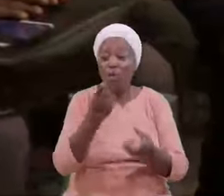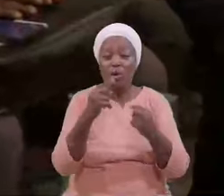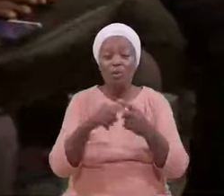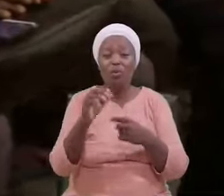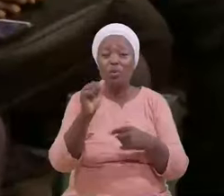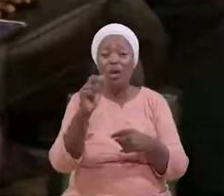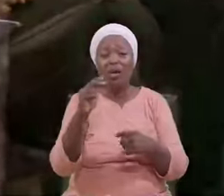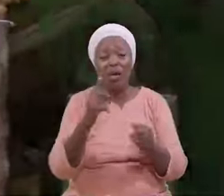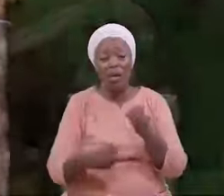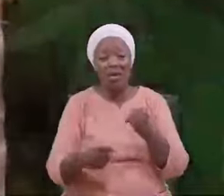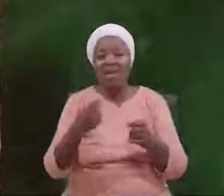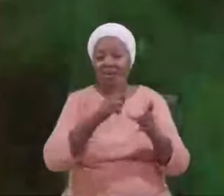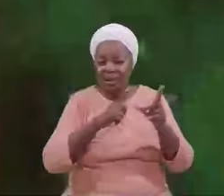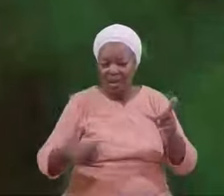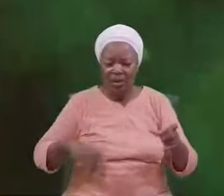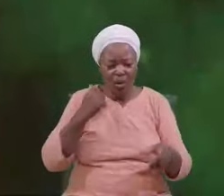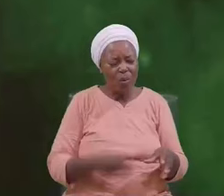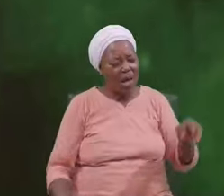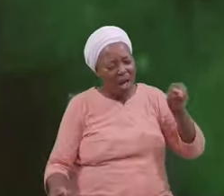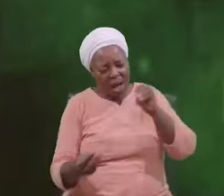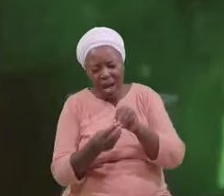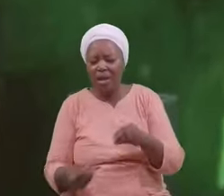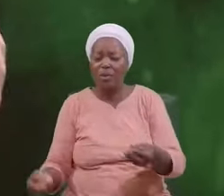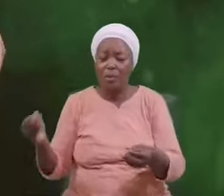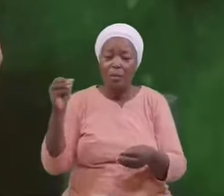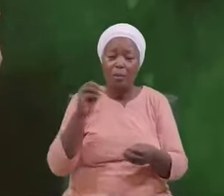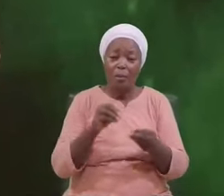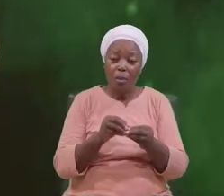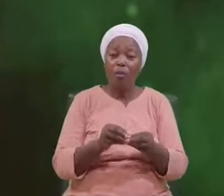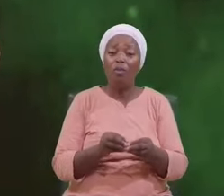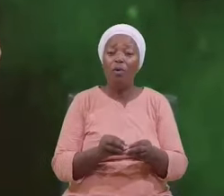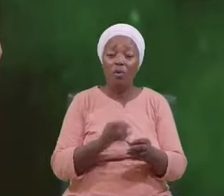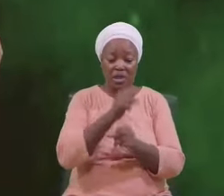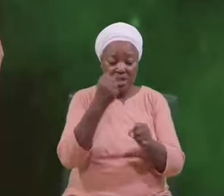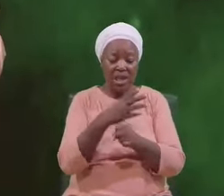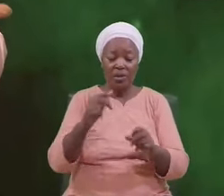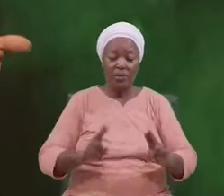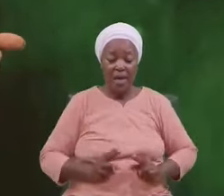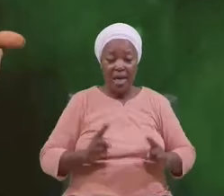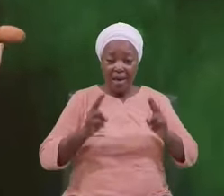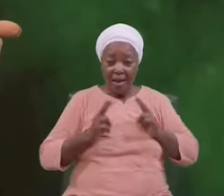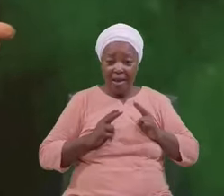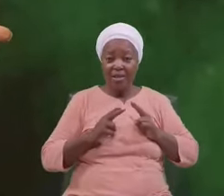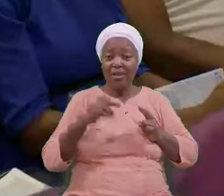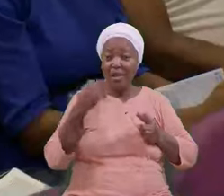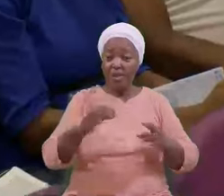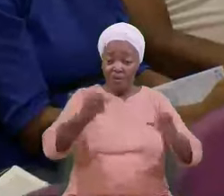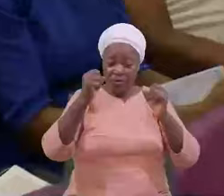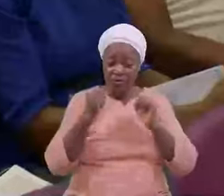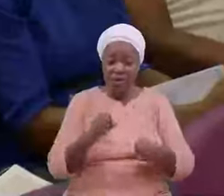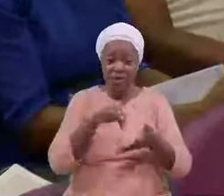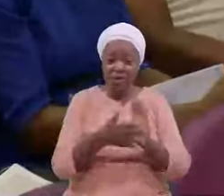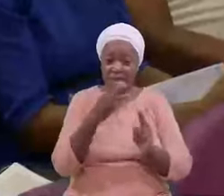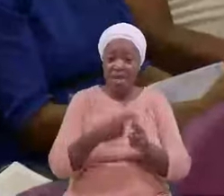prendre fin. Et le Seigneur va ajouter beaucoup d'années de santé, de force, de